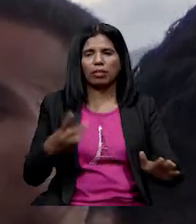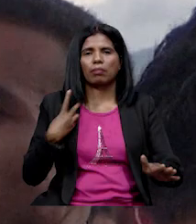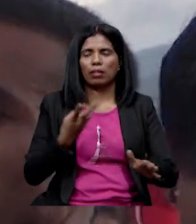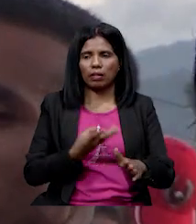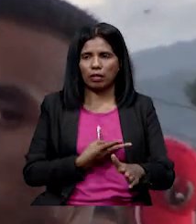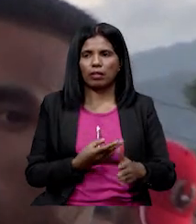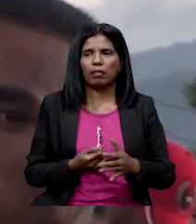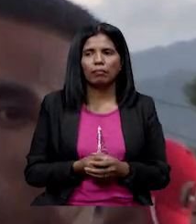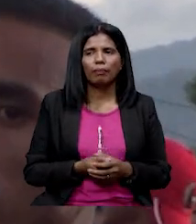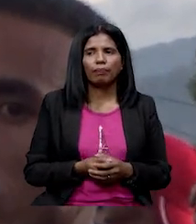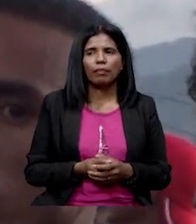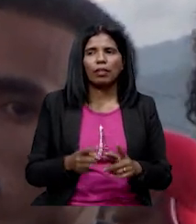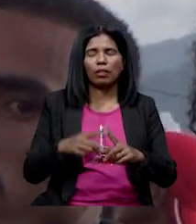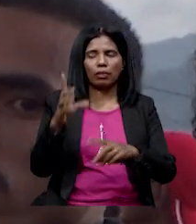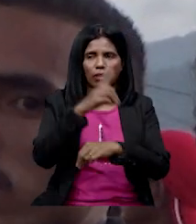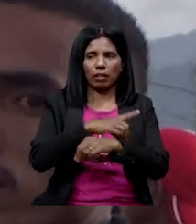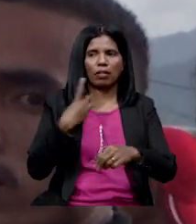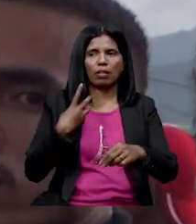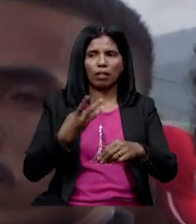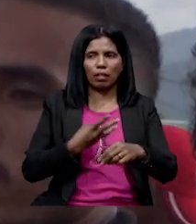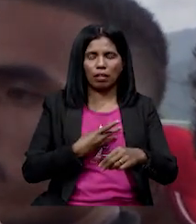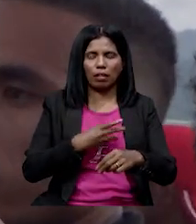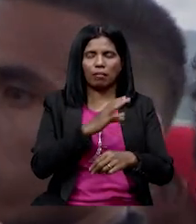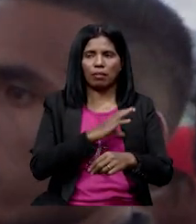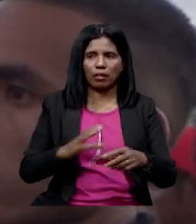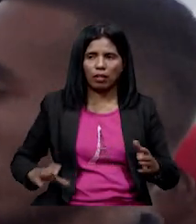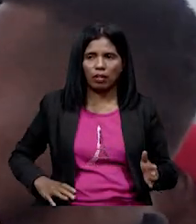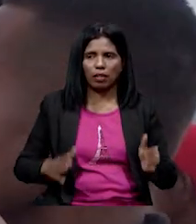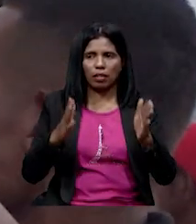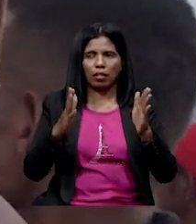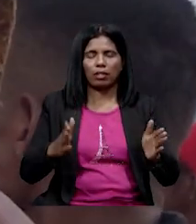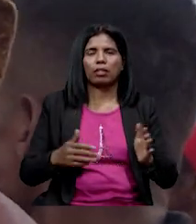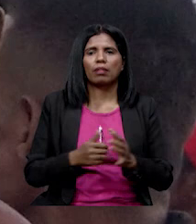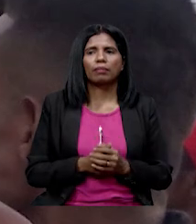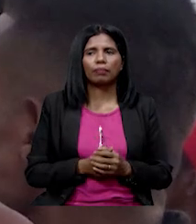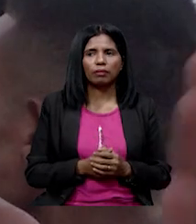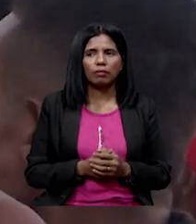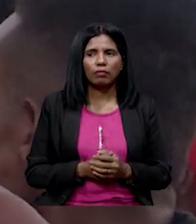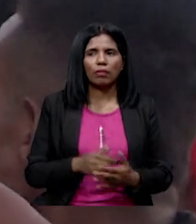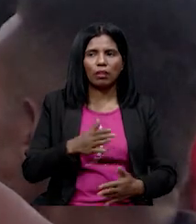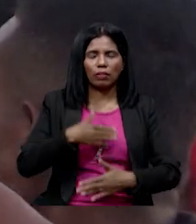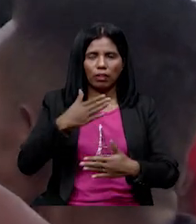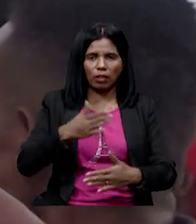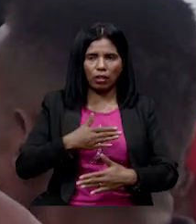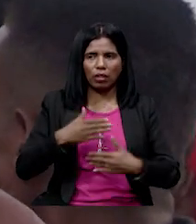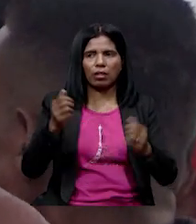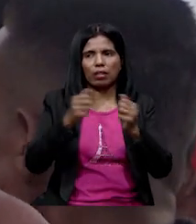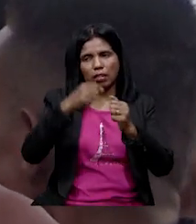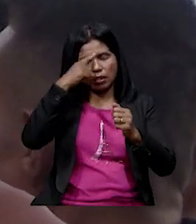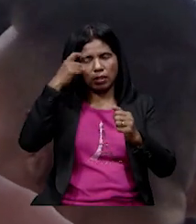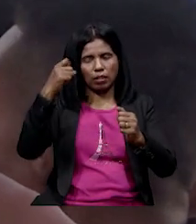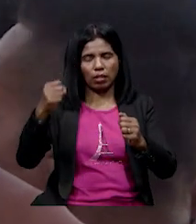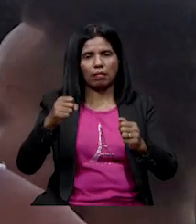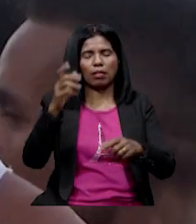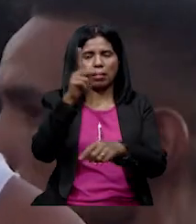e o ino kra ki dane ami srani bairo e mitaran dois gruta contenti no solo tebes tamba durante kanahat